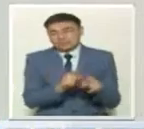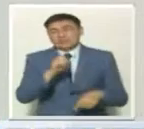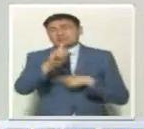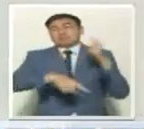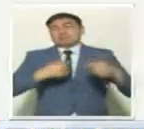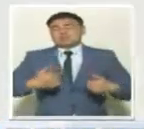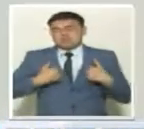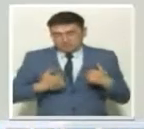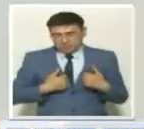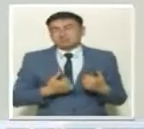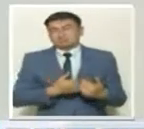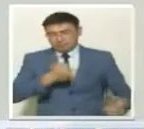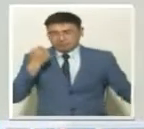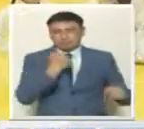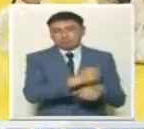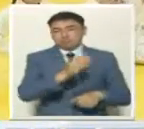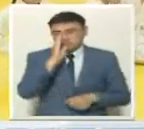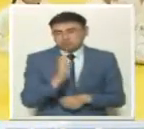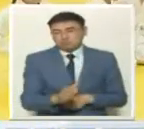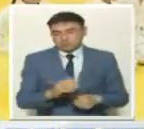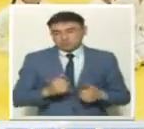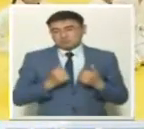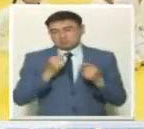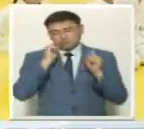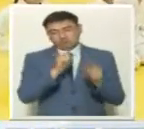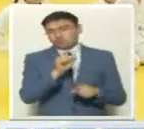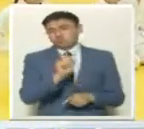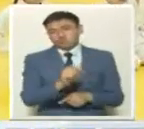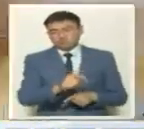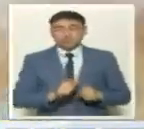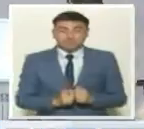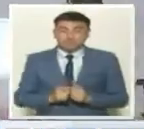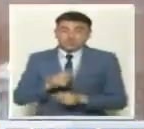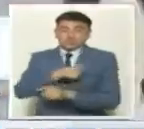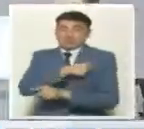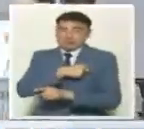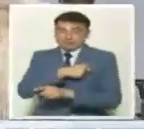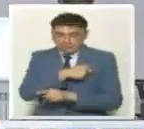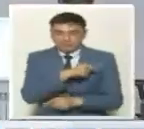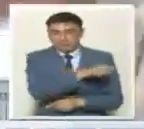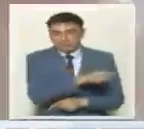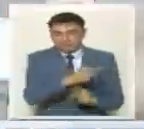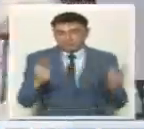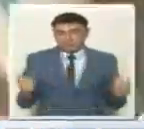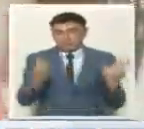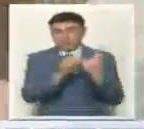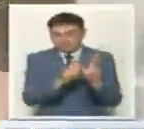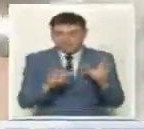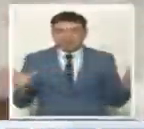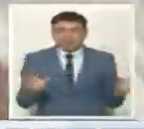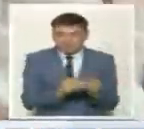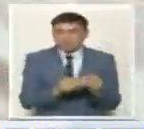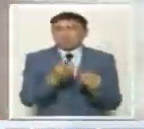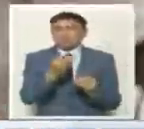следующим соревнованиям и завоевать золото. После небольшого перерыва тренер вместе с воспитанниками вернулись к тренировкам. Теперь им